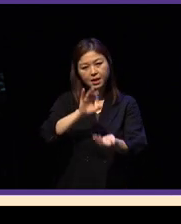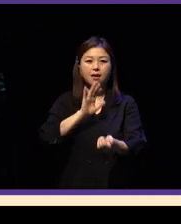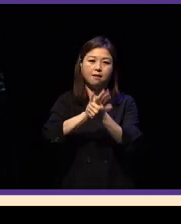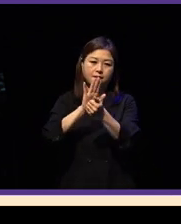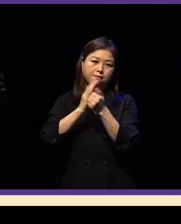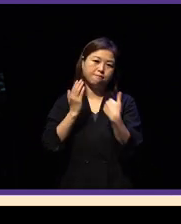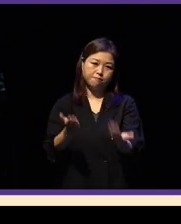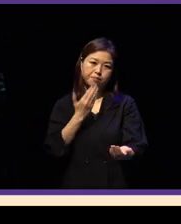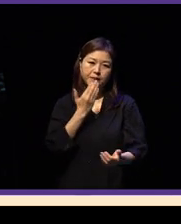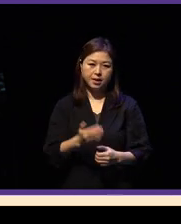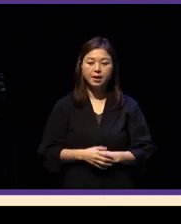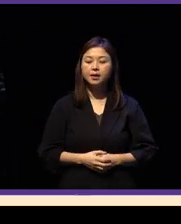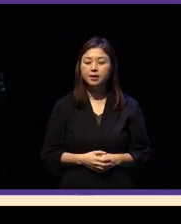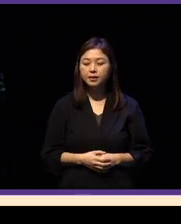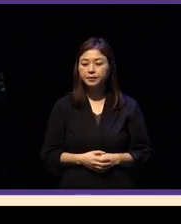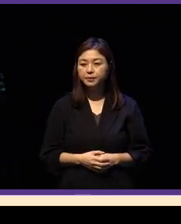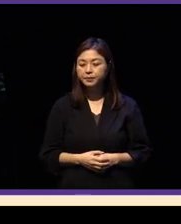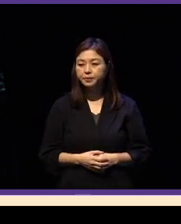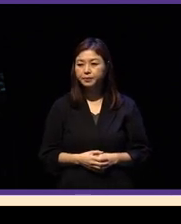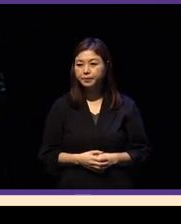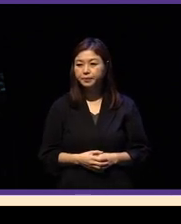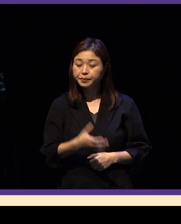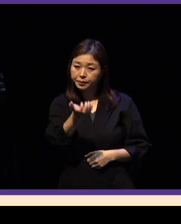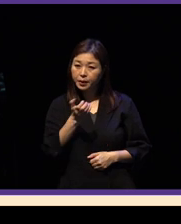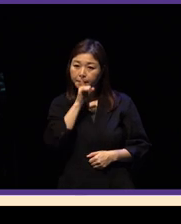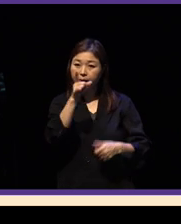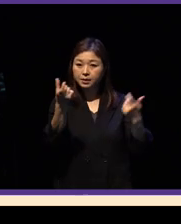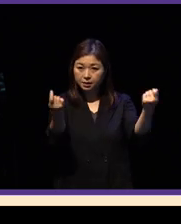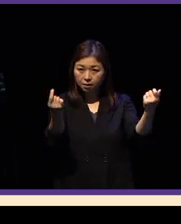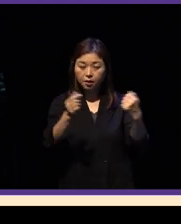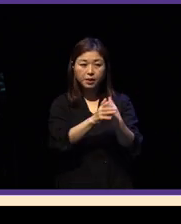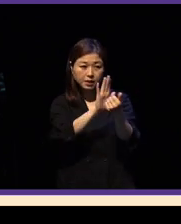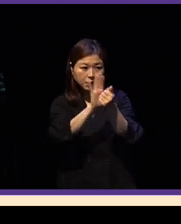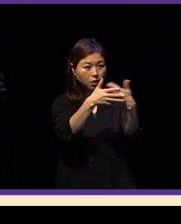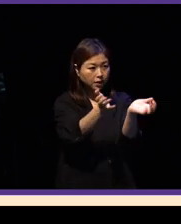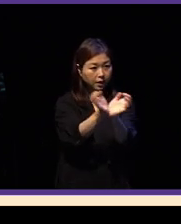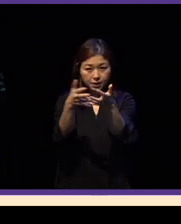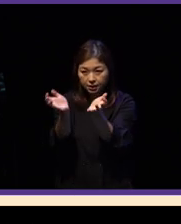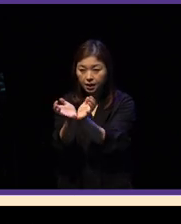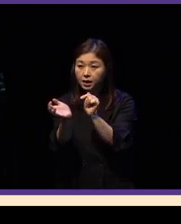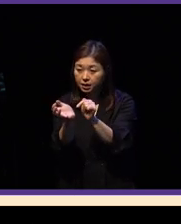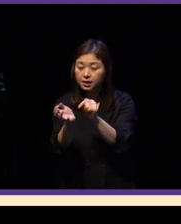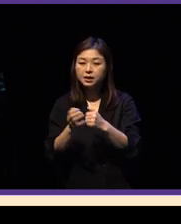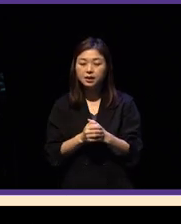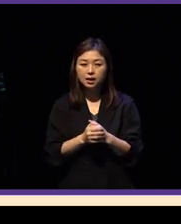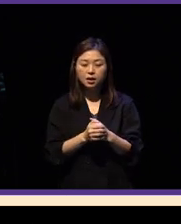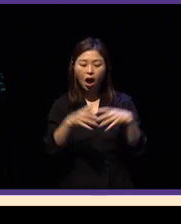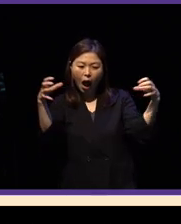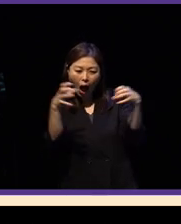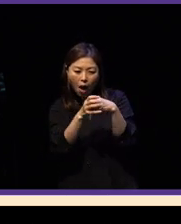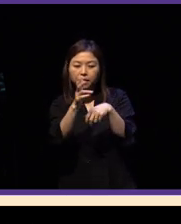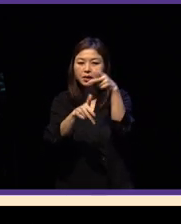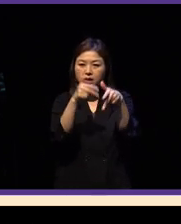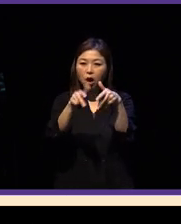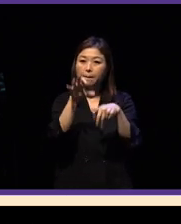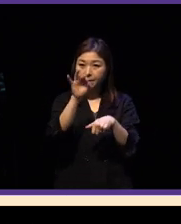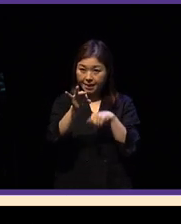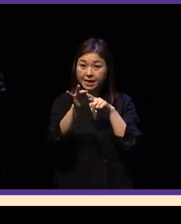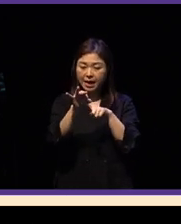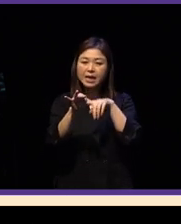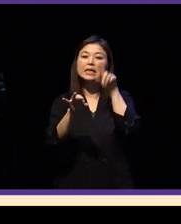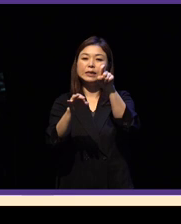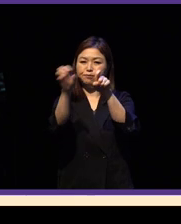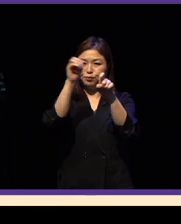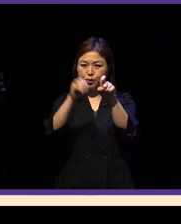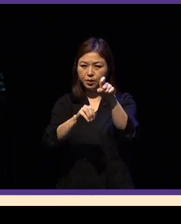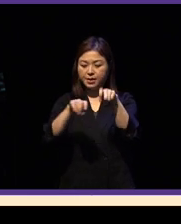지원을 하도록 하겠습니다. 아까 말씀드린 바와 같이 지원 단체는 필수로 총 사업비의 10% 이상을